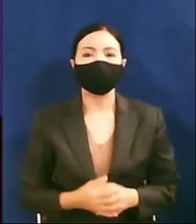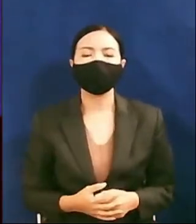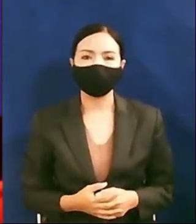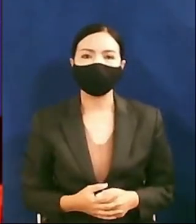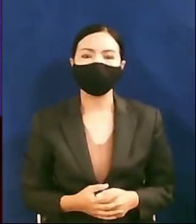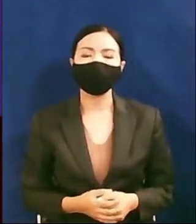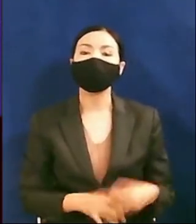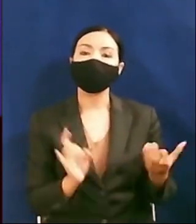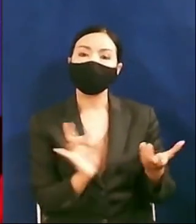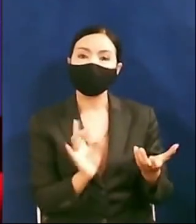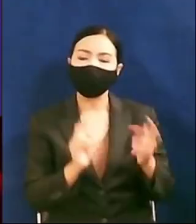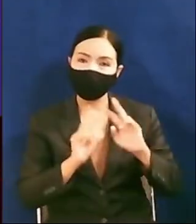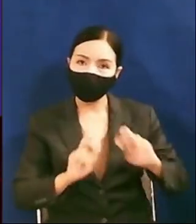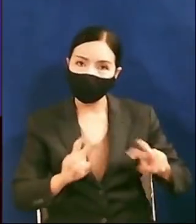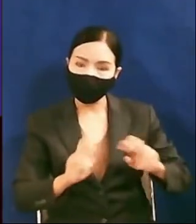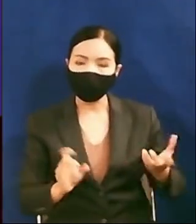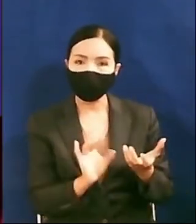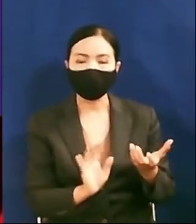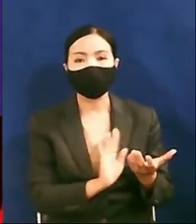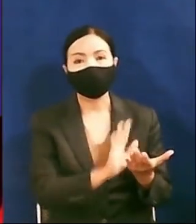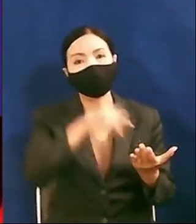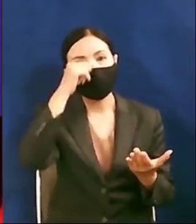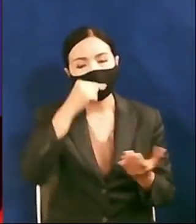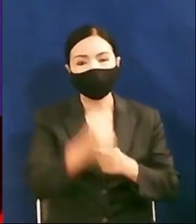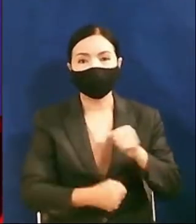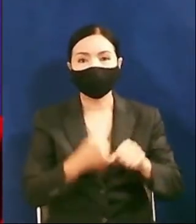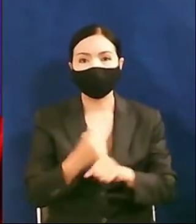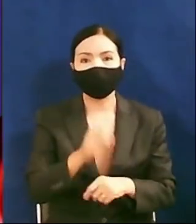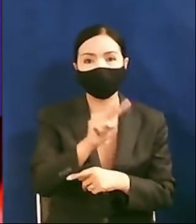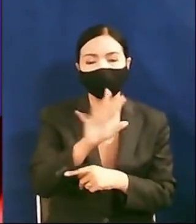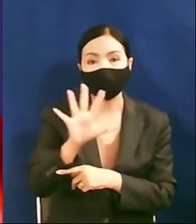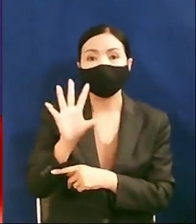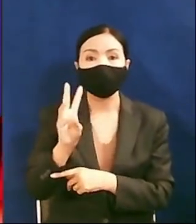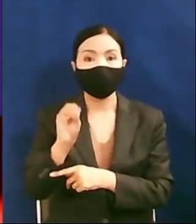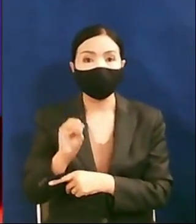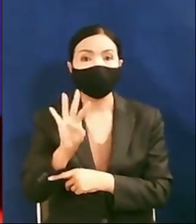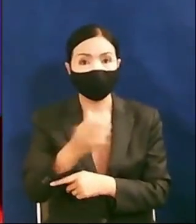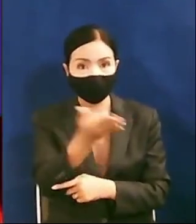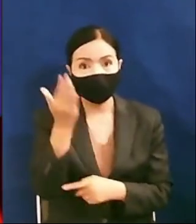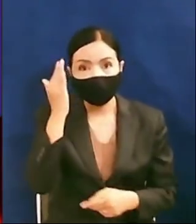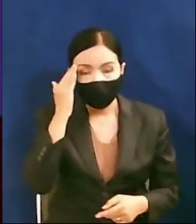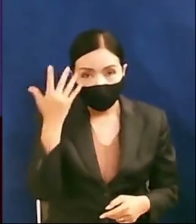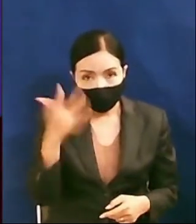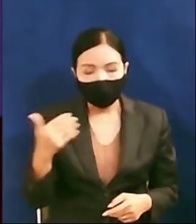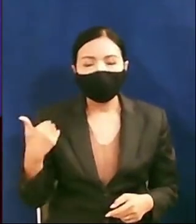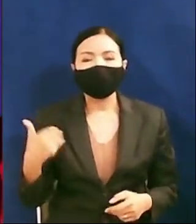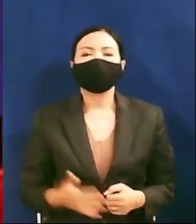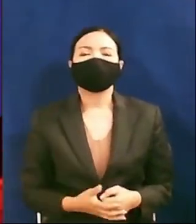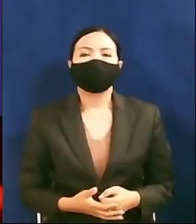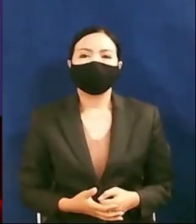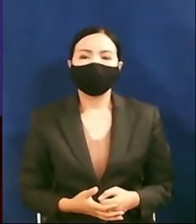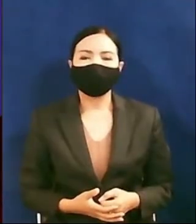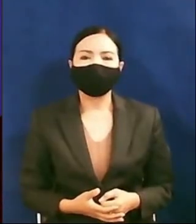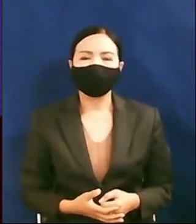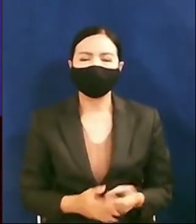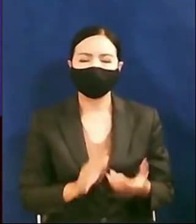าประสิทธิผลเนี่ยในประเทศไทยในช่วงปี2564อย่างที่ทุกท่านทราบนะครับก็เป็นช่วงที่มี